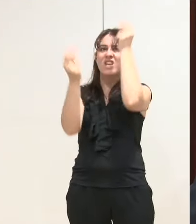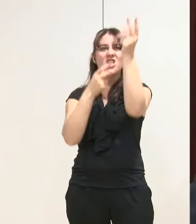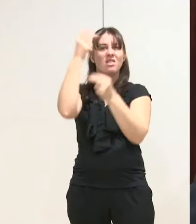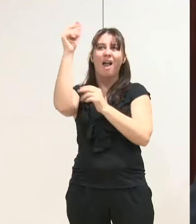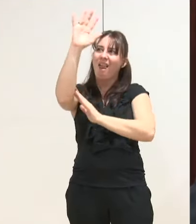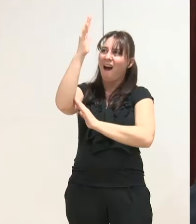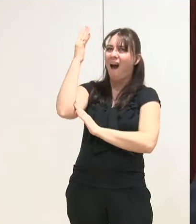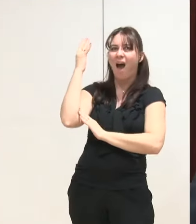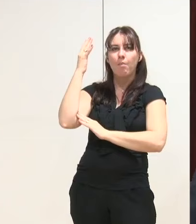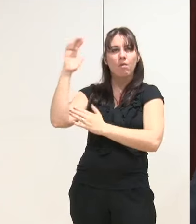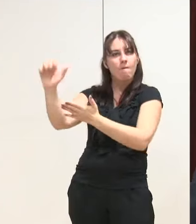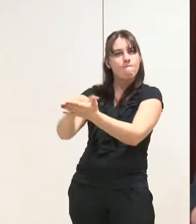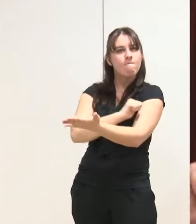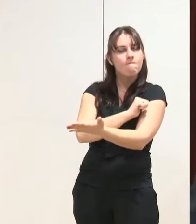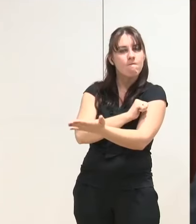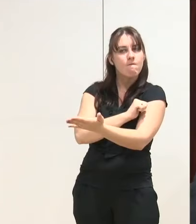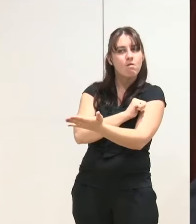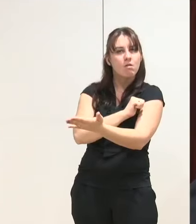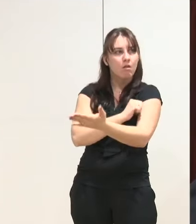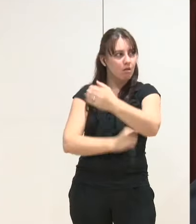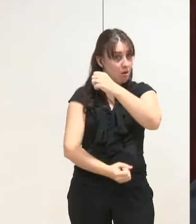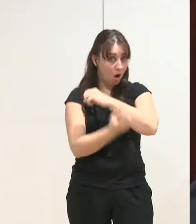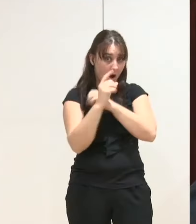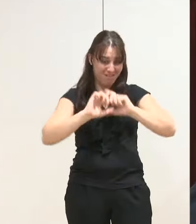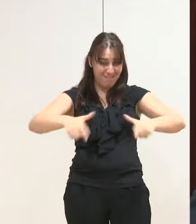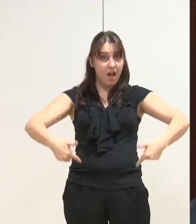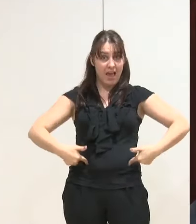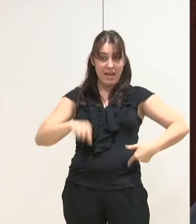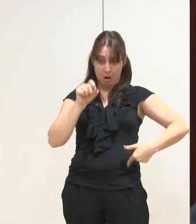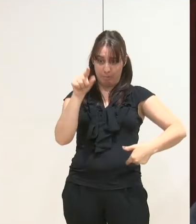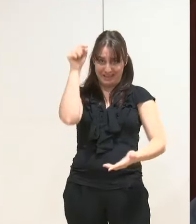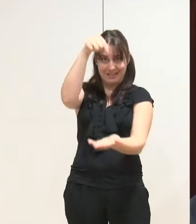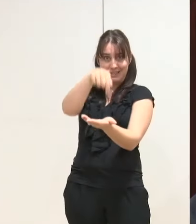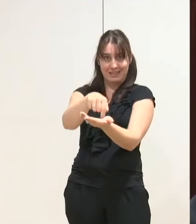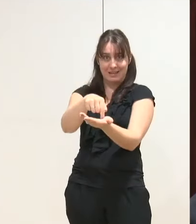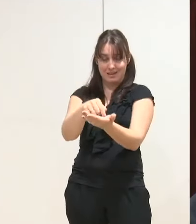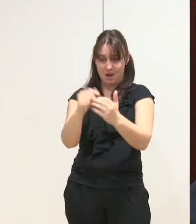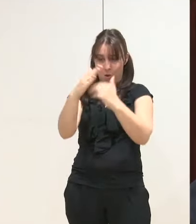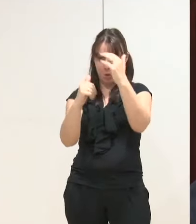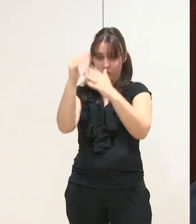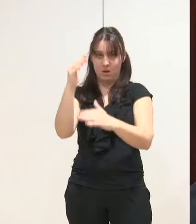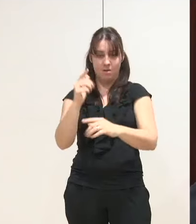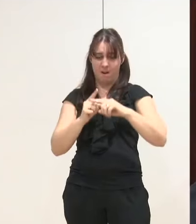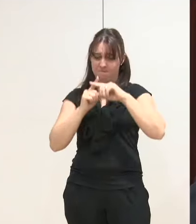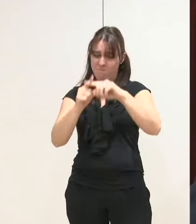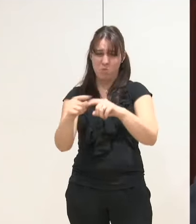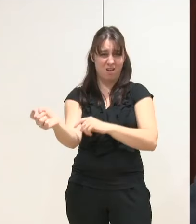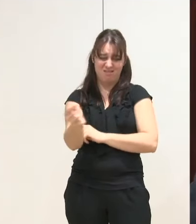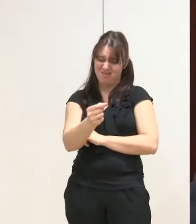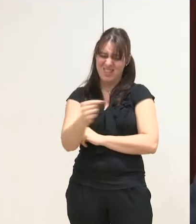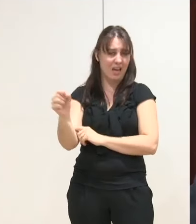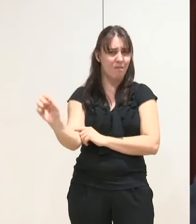l'école or dans cette école le point de point noir particulier de cette